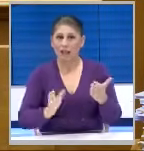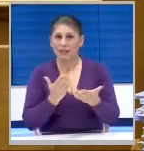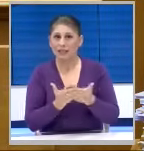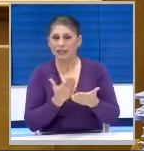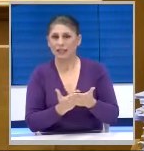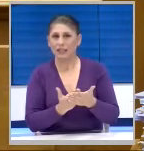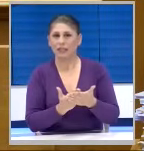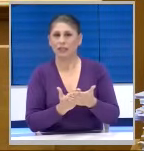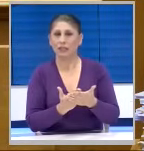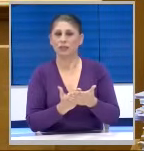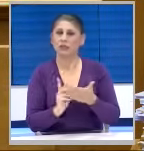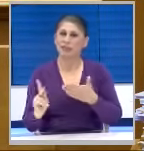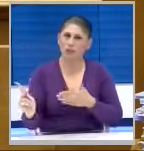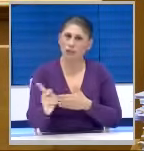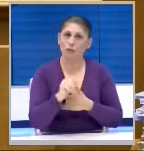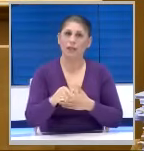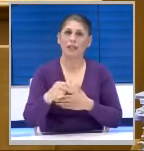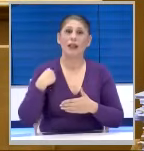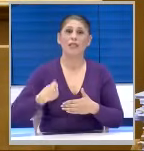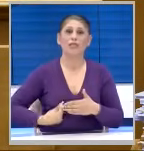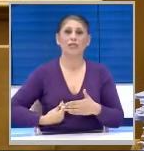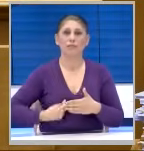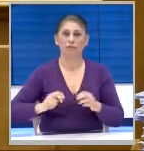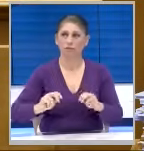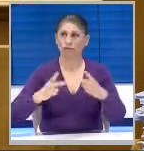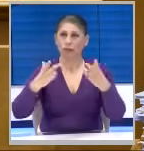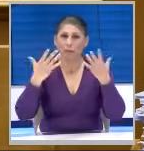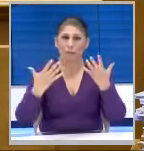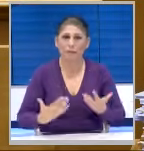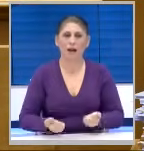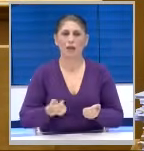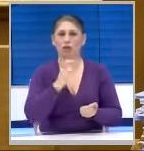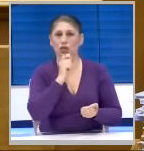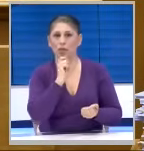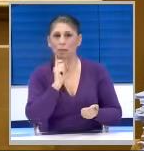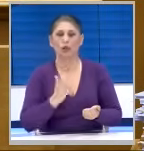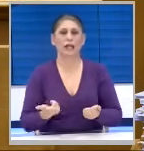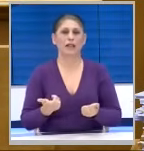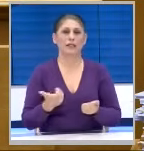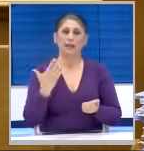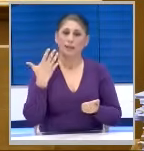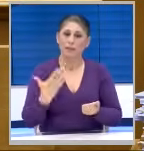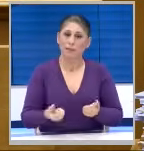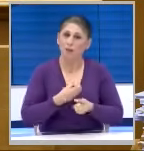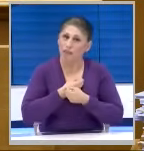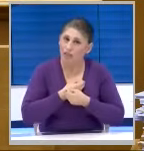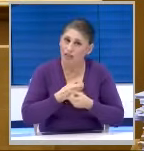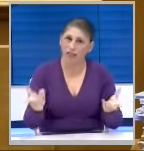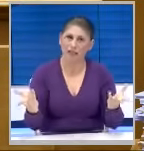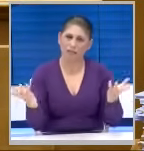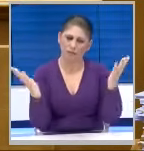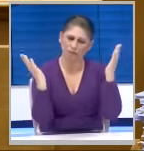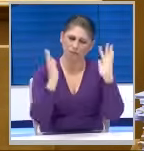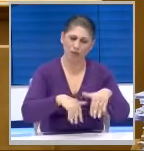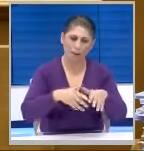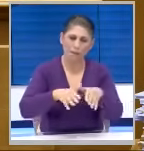και δημοσιεύουν είναι σε δημόσια θέα υπάρχουν για το υπάρχουν διαθέσιμα για να καταρρίψουν την